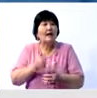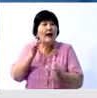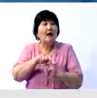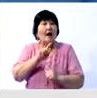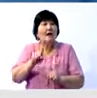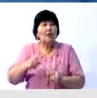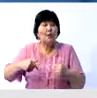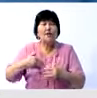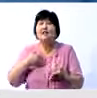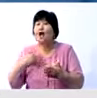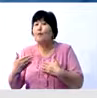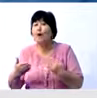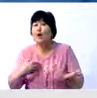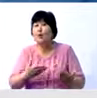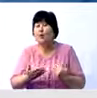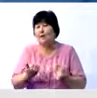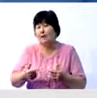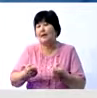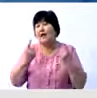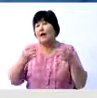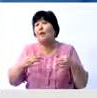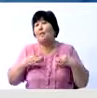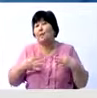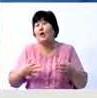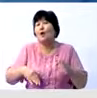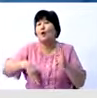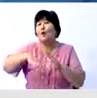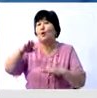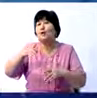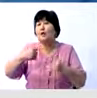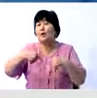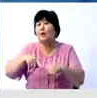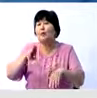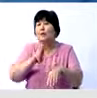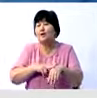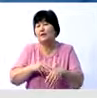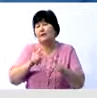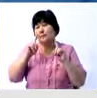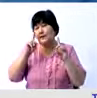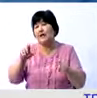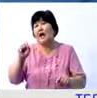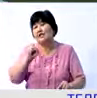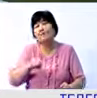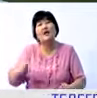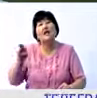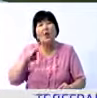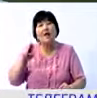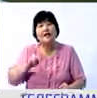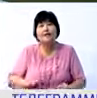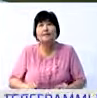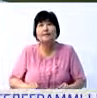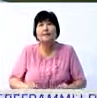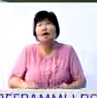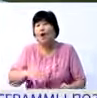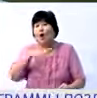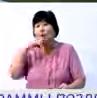на участке подход. В преддверии профессионального праздника лучшим участковым признан Арстанбек Давлетов.